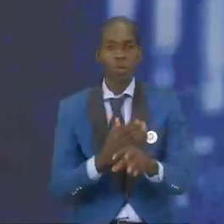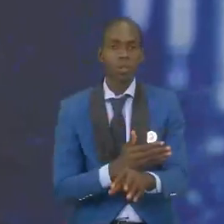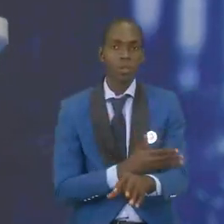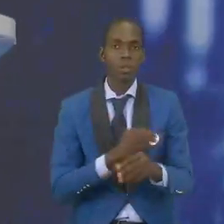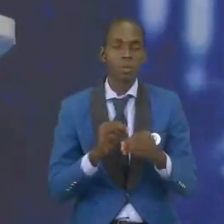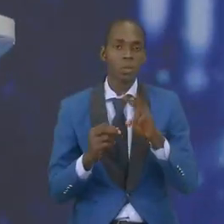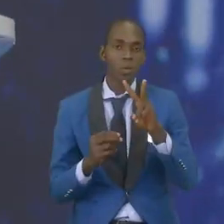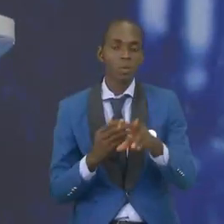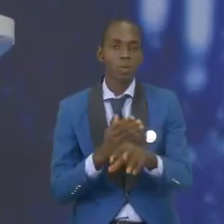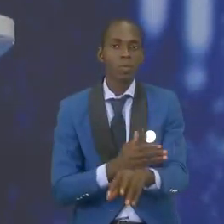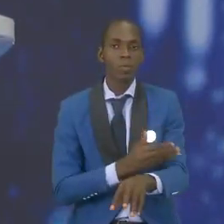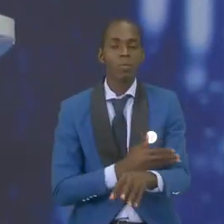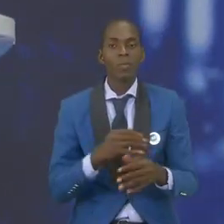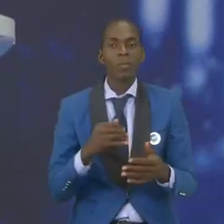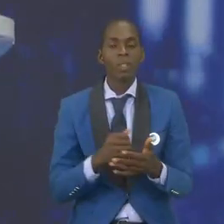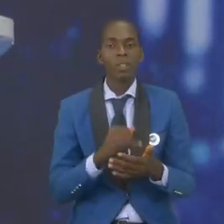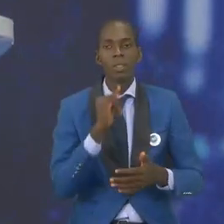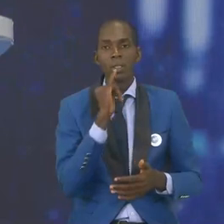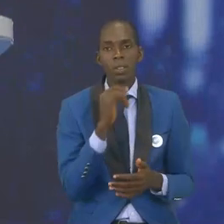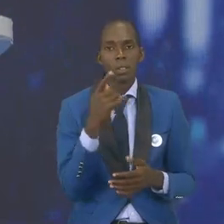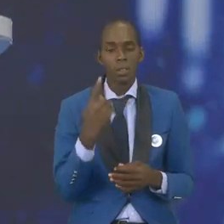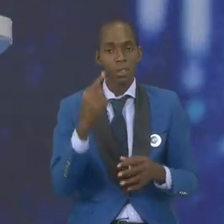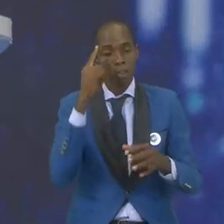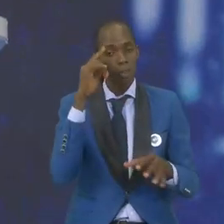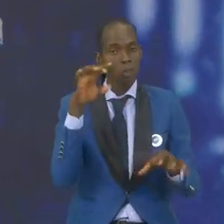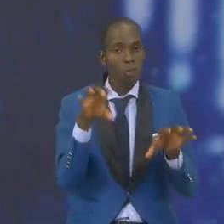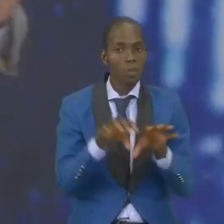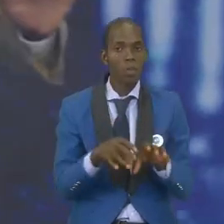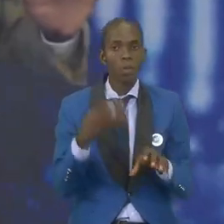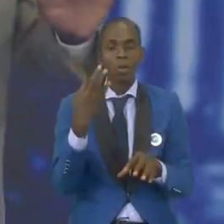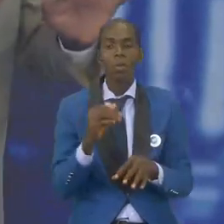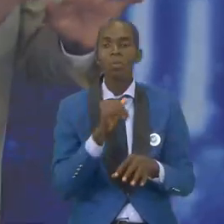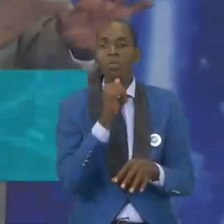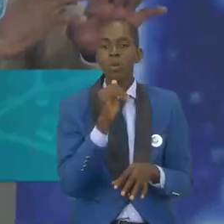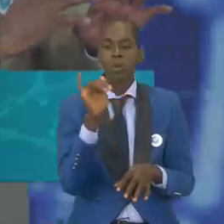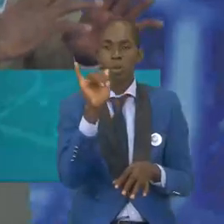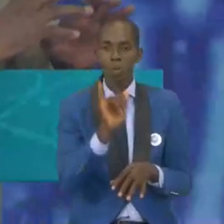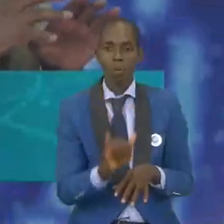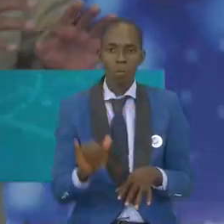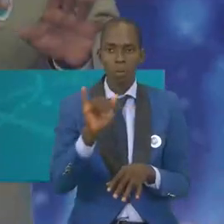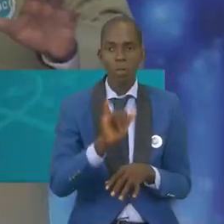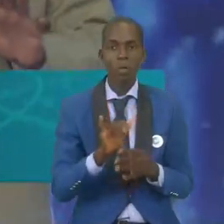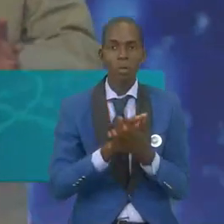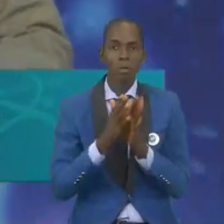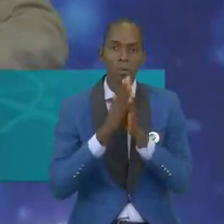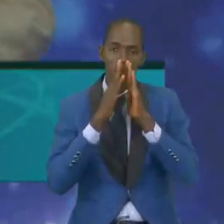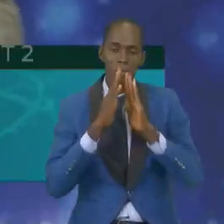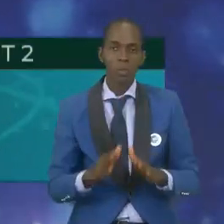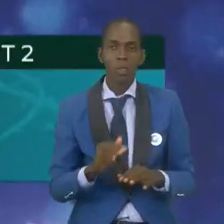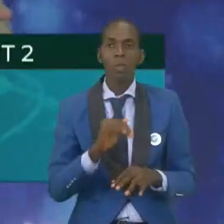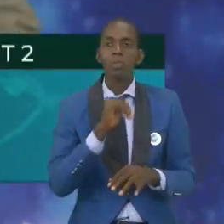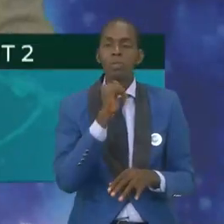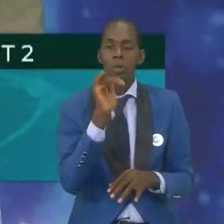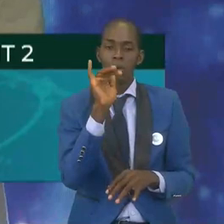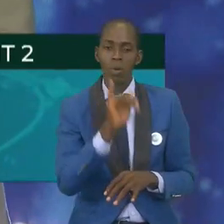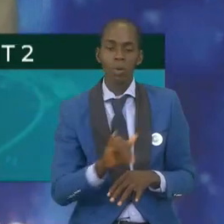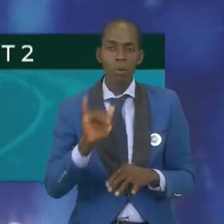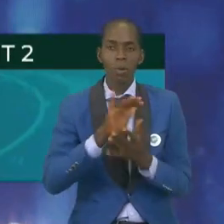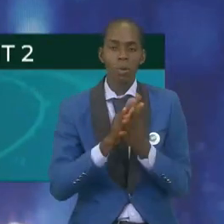de Jésus. Voyons le deuxième élément, l'alliance de la paix. L'alliance de la